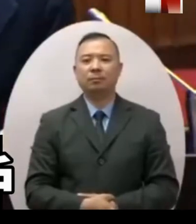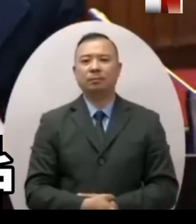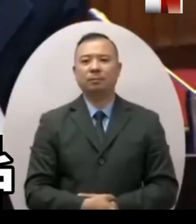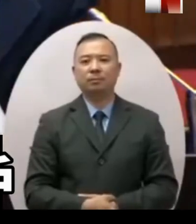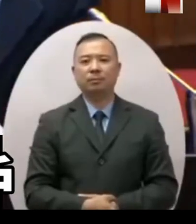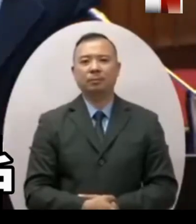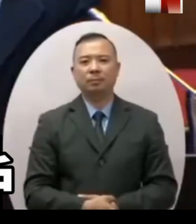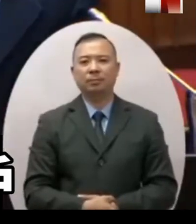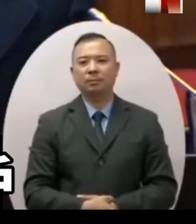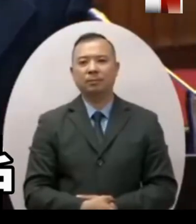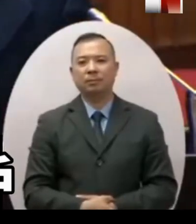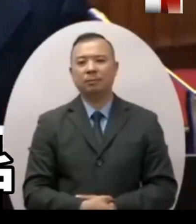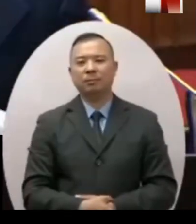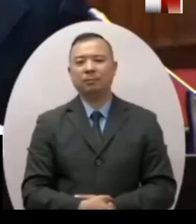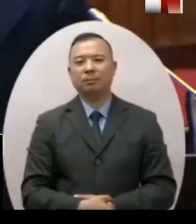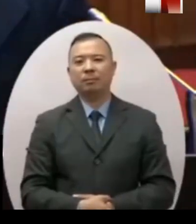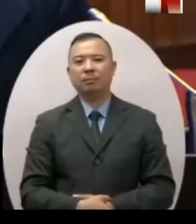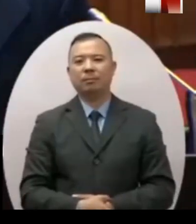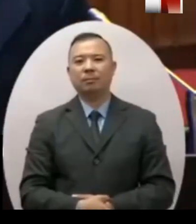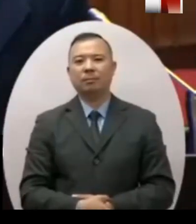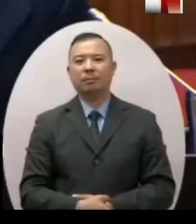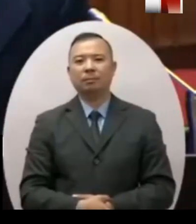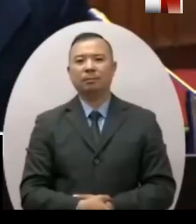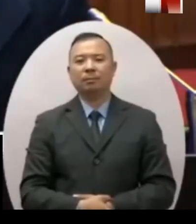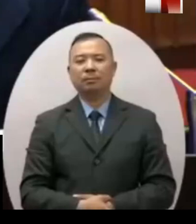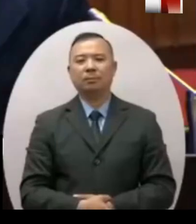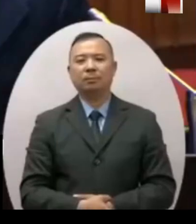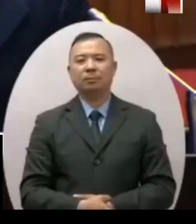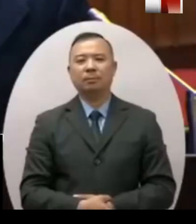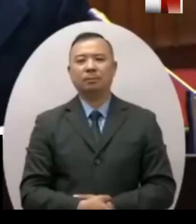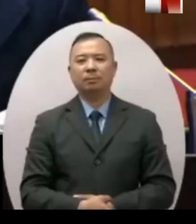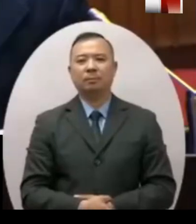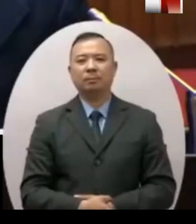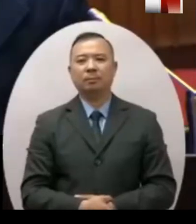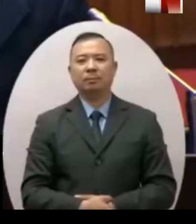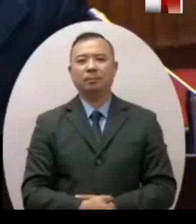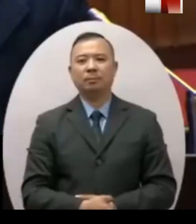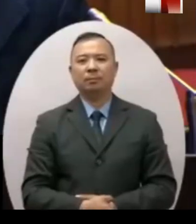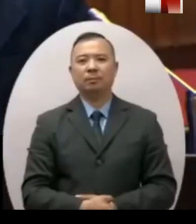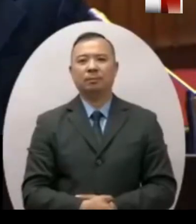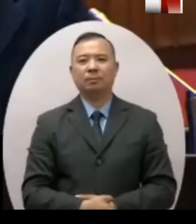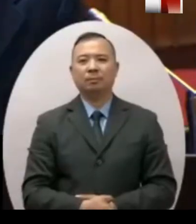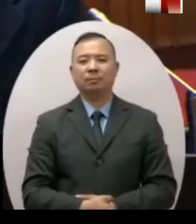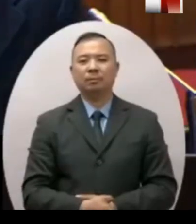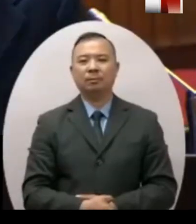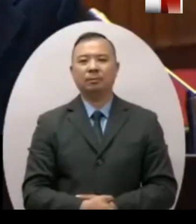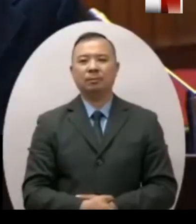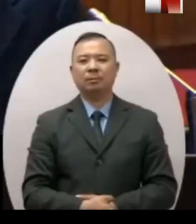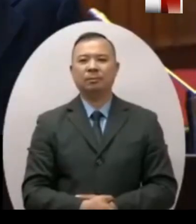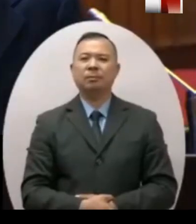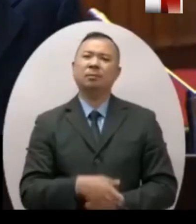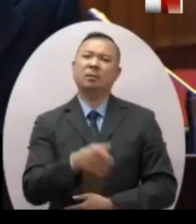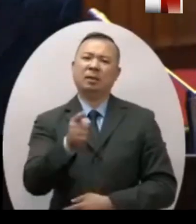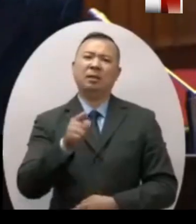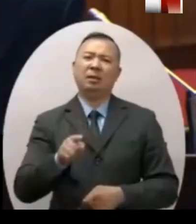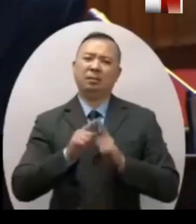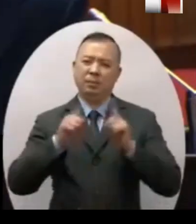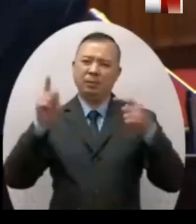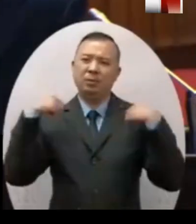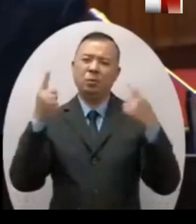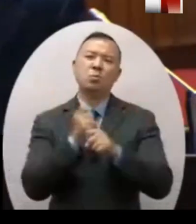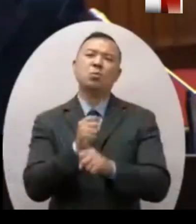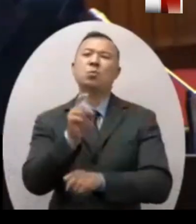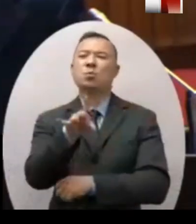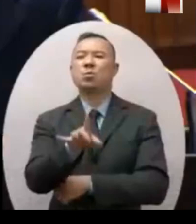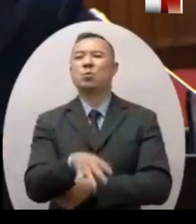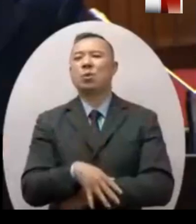受苦的就是中低收入户、中小企业、学贷族、通勤族，还有这一个 那个平常都在做啦。 所以我